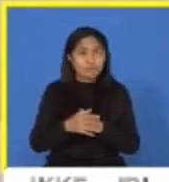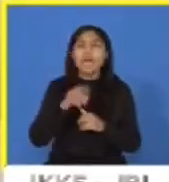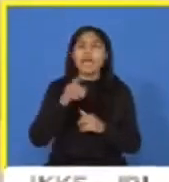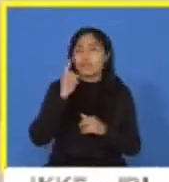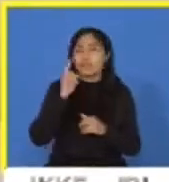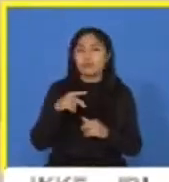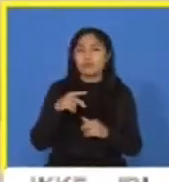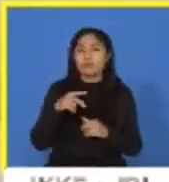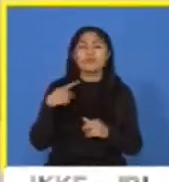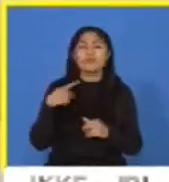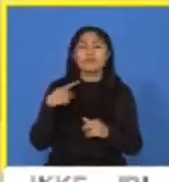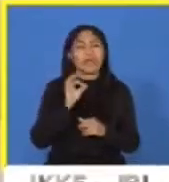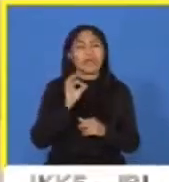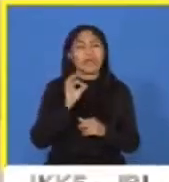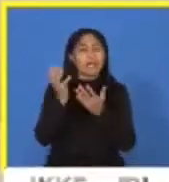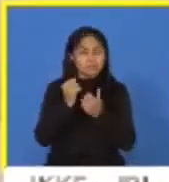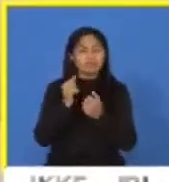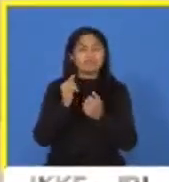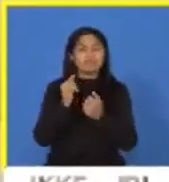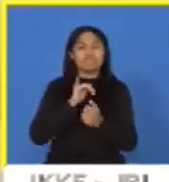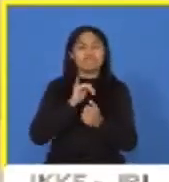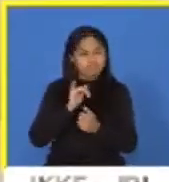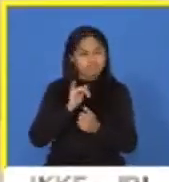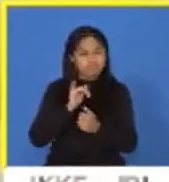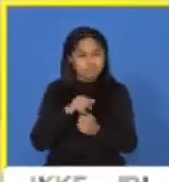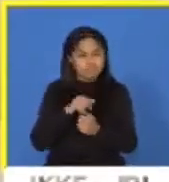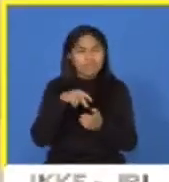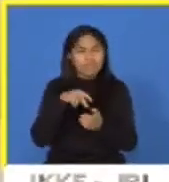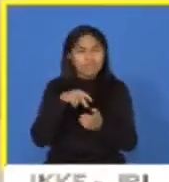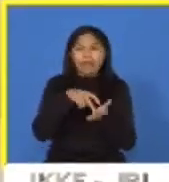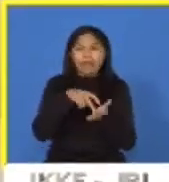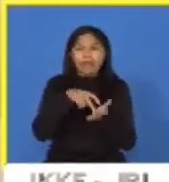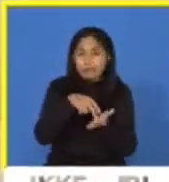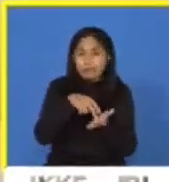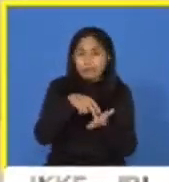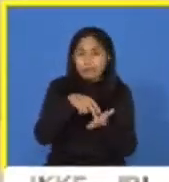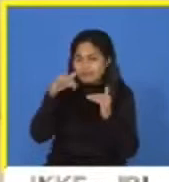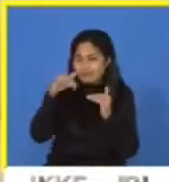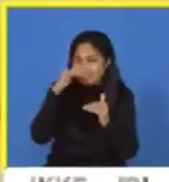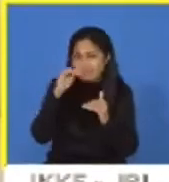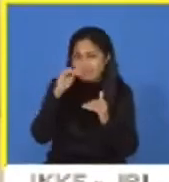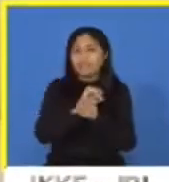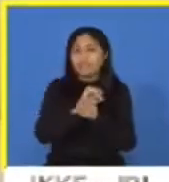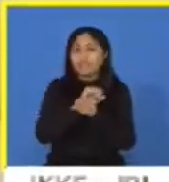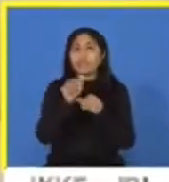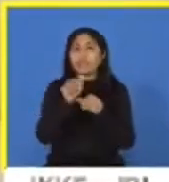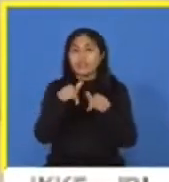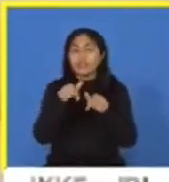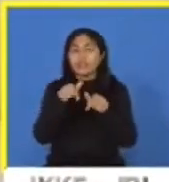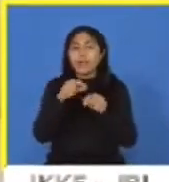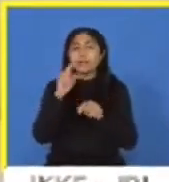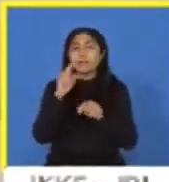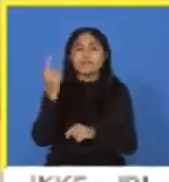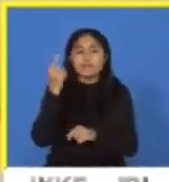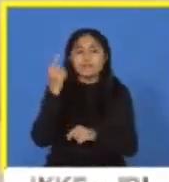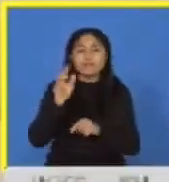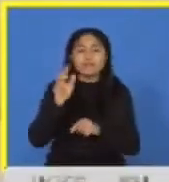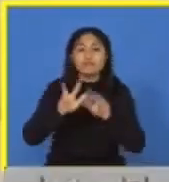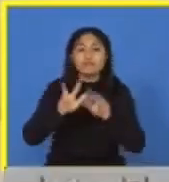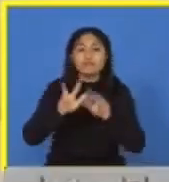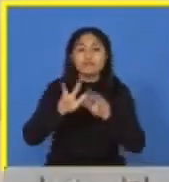tidak harapkan bersama. Nah, sebagai langkah-langkah antisipatif lonjakan tersebut, pemerintah Provinsi Nusa Tenggara Timur juga